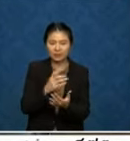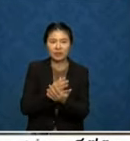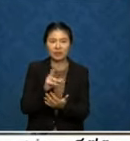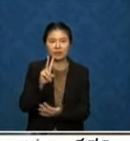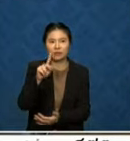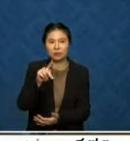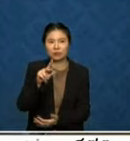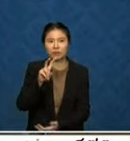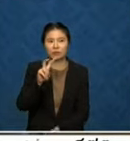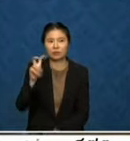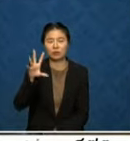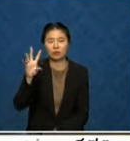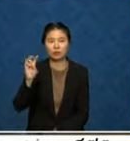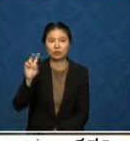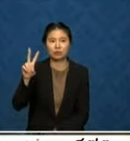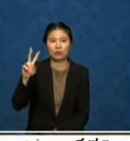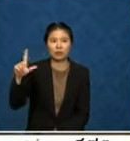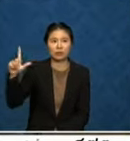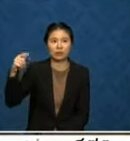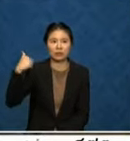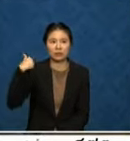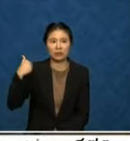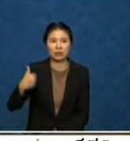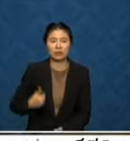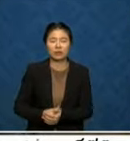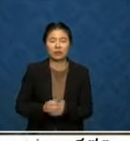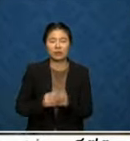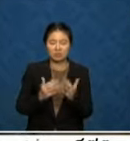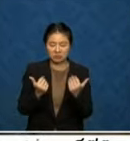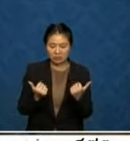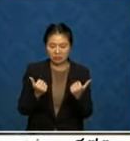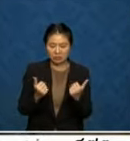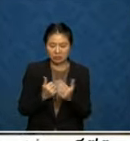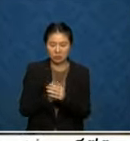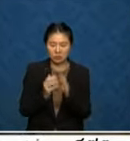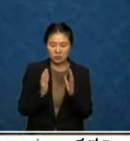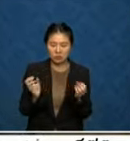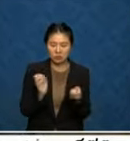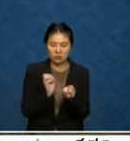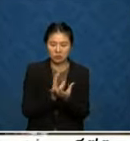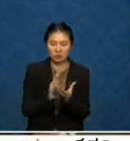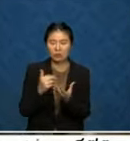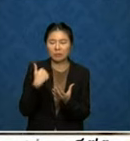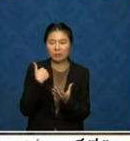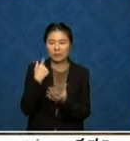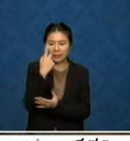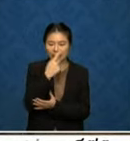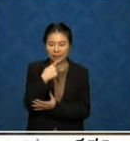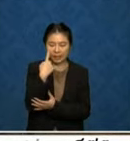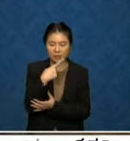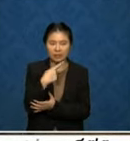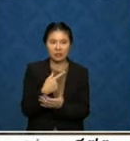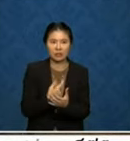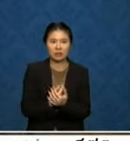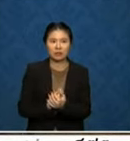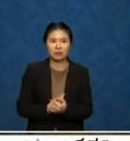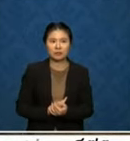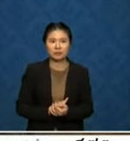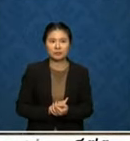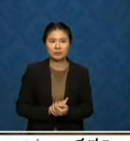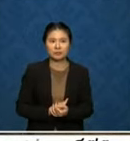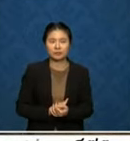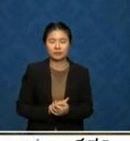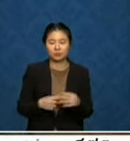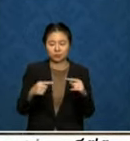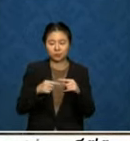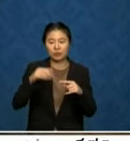2,262 ล้านบาทเศษโดยผู้เสียหายส่วนใหญ่จะแบ่งออกเป็น2ส่วนค่ะส่วนหนึ่งจะมาจากกองบังคับการป